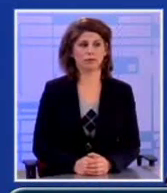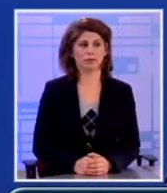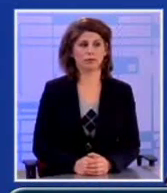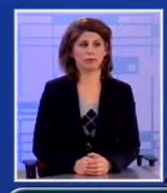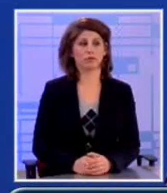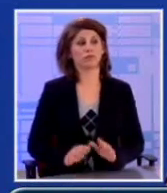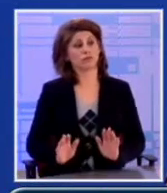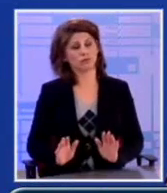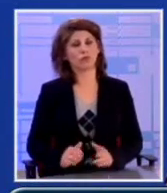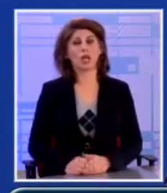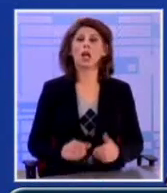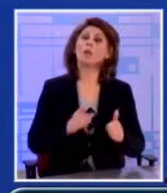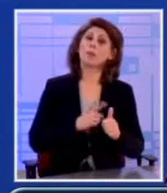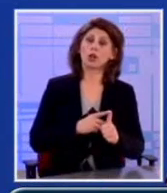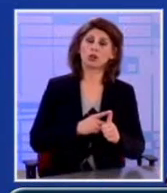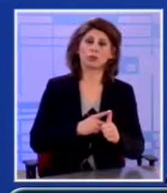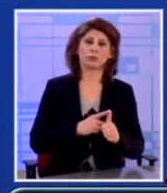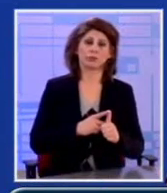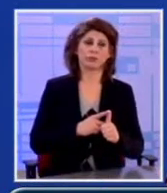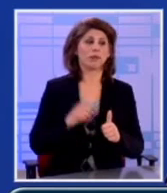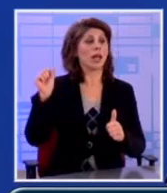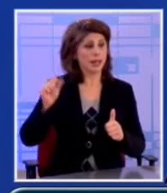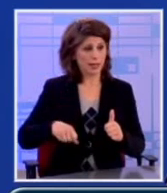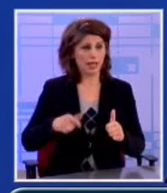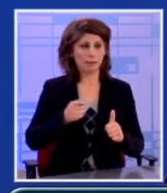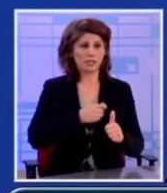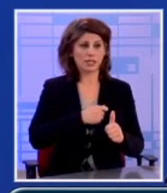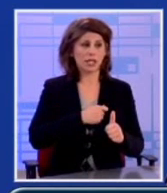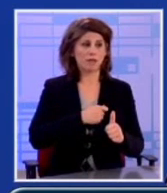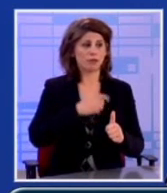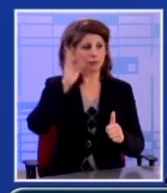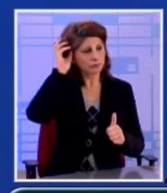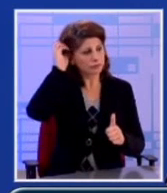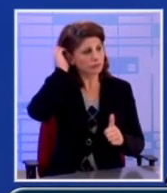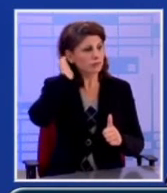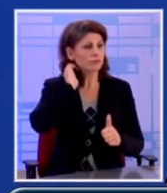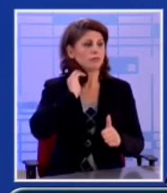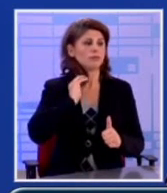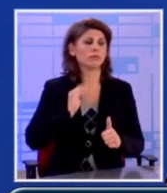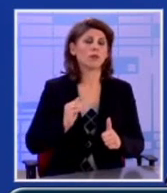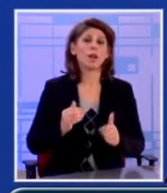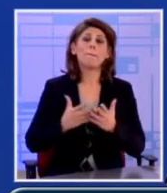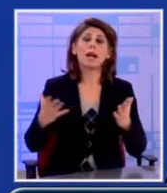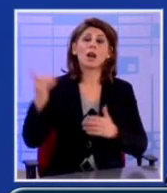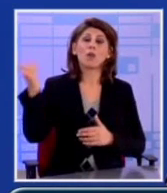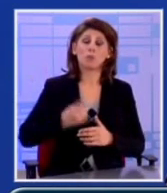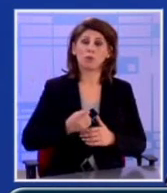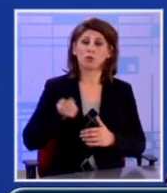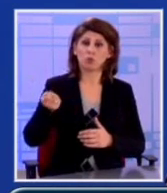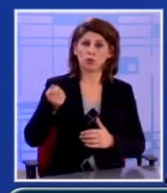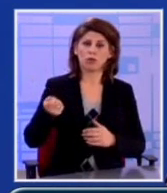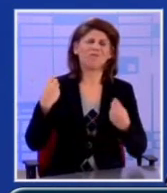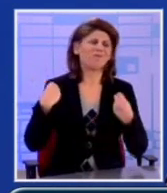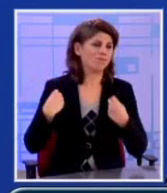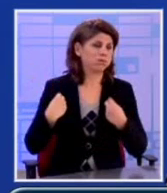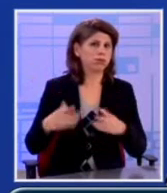Λοιπόν, πρώτον, ναι, θεωρώ ότι μεγάλο μέρος του χρέους είναι